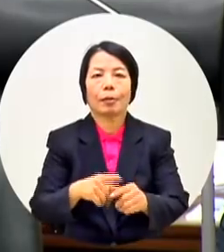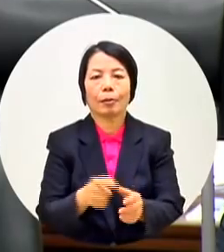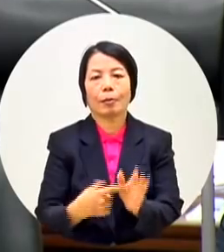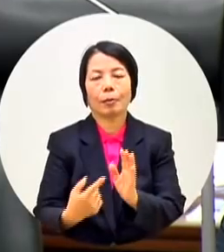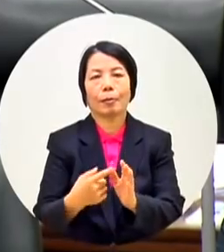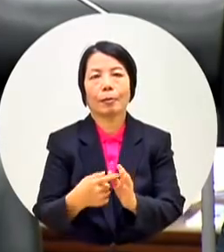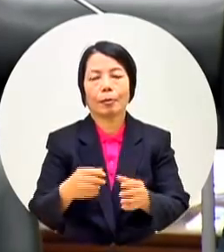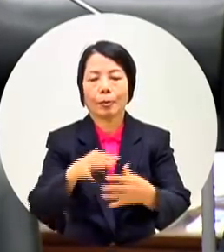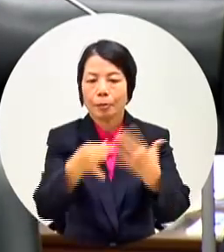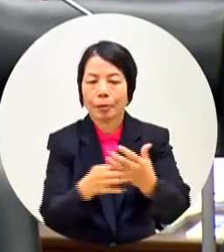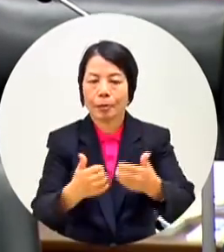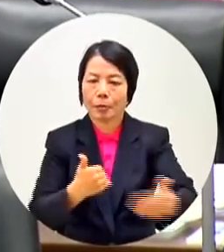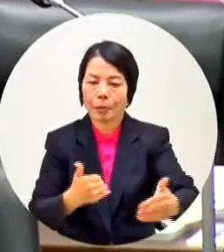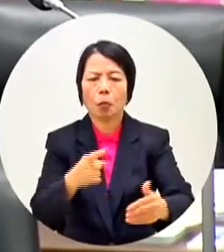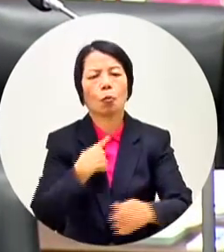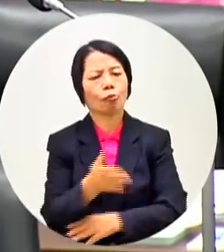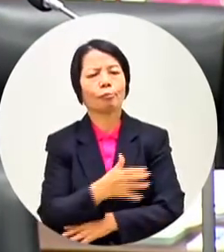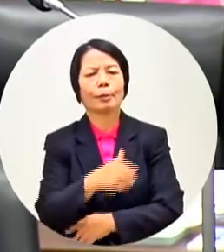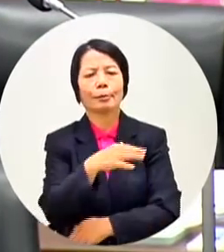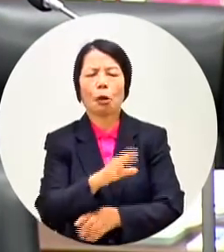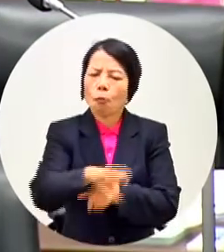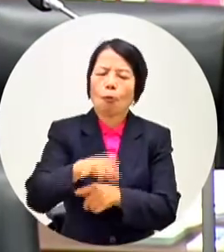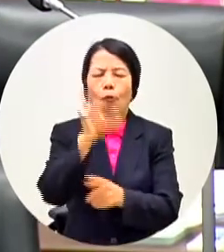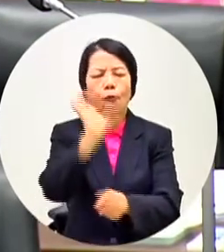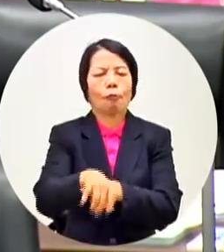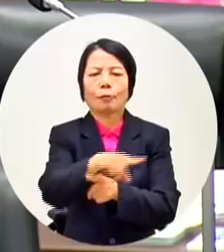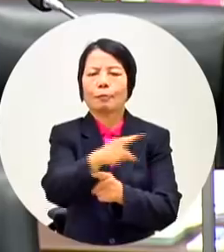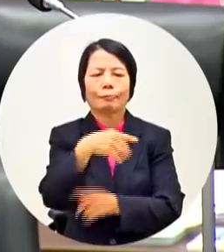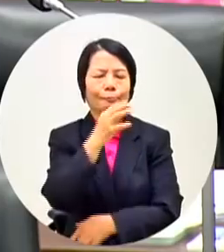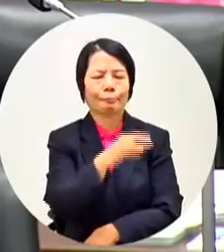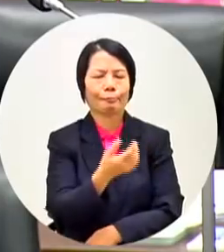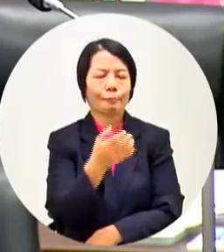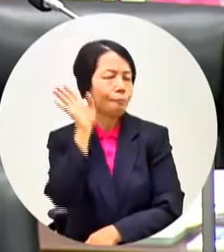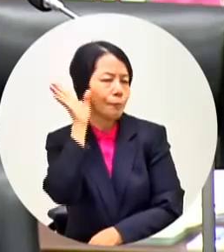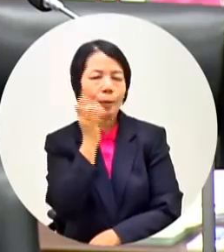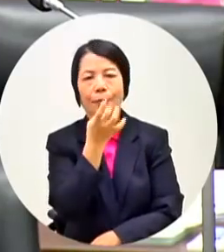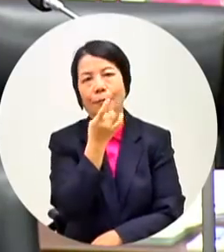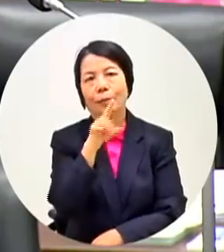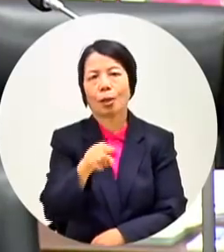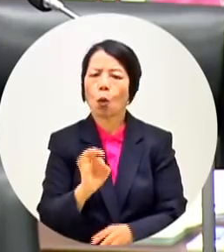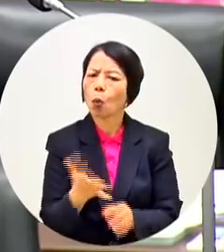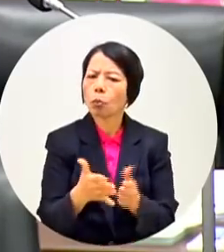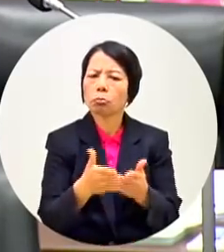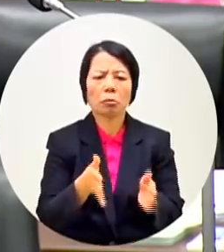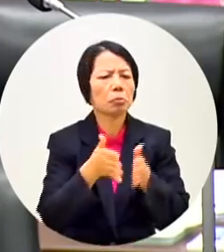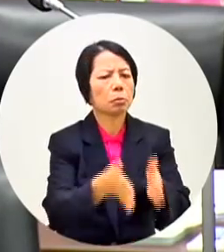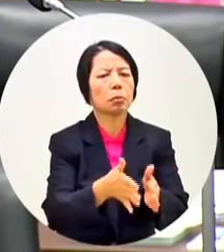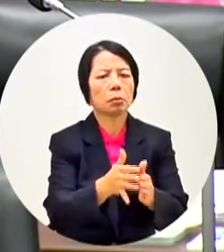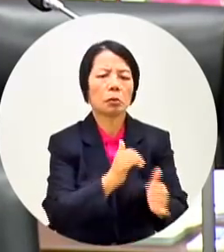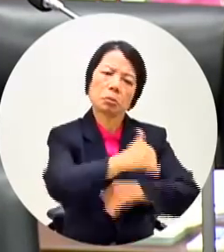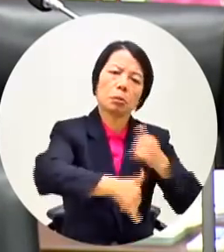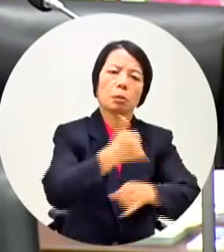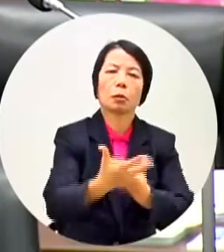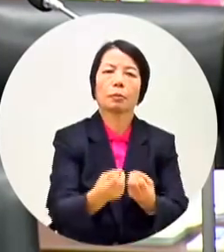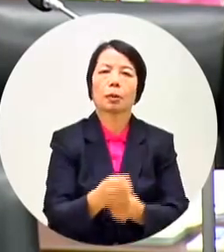啦，是啊，听无啥有，较拢无讲民生议题，啊，定咧讲这哦，我感觉这政治哦，口水哦，